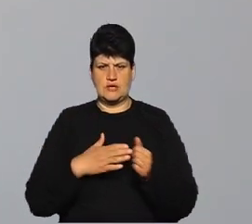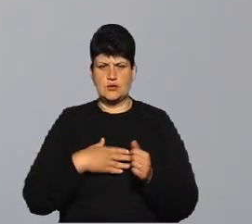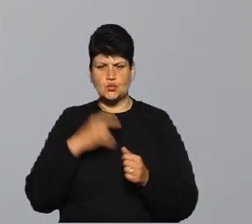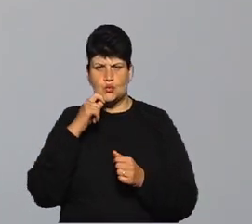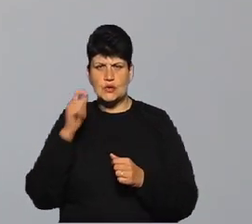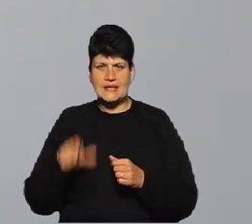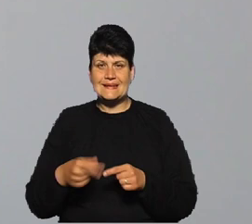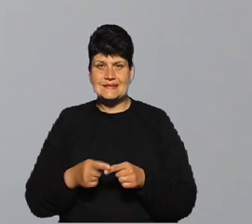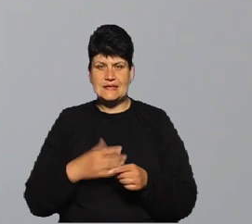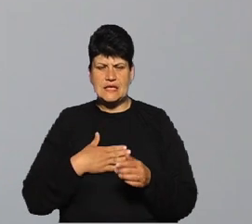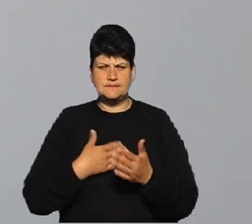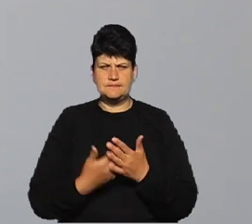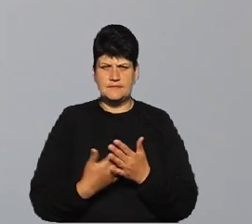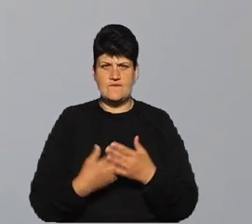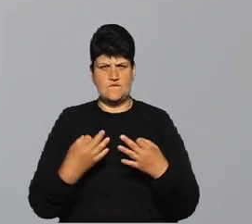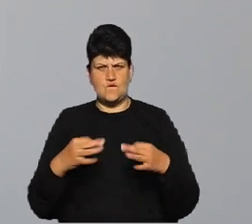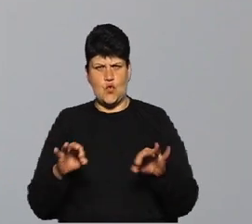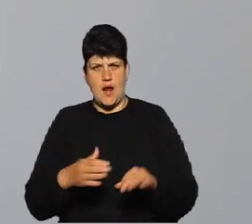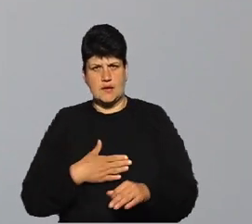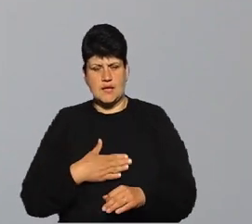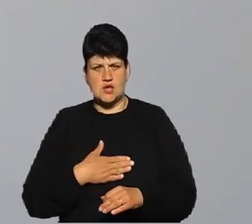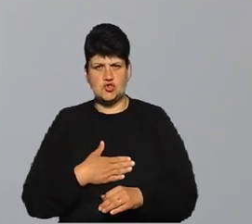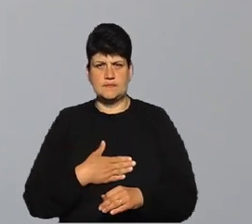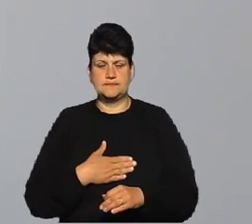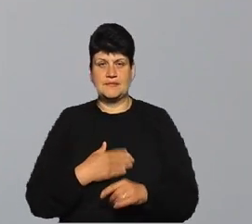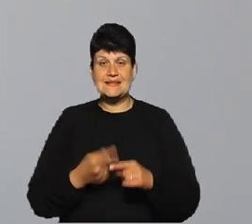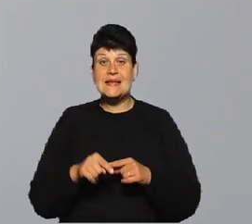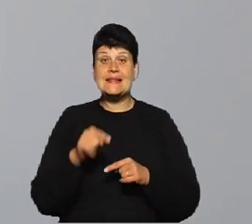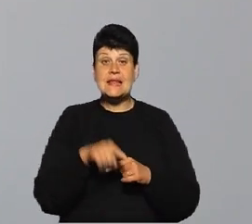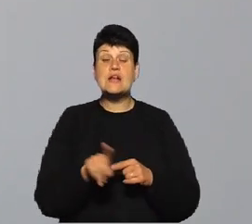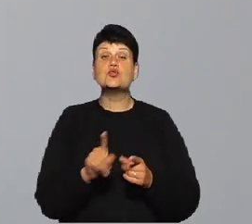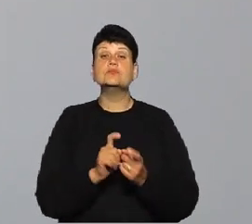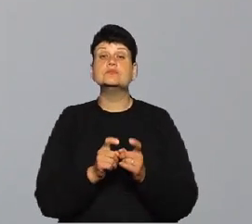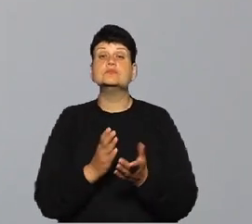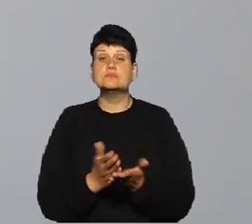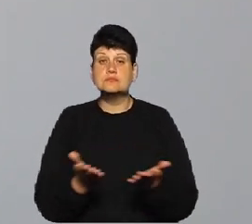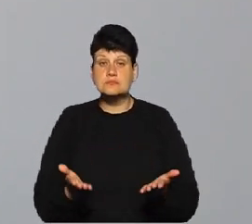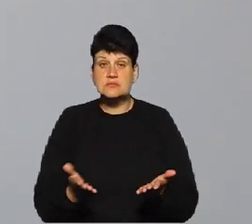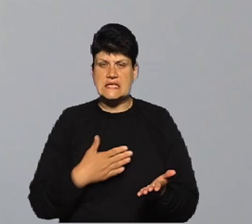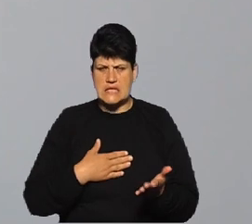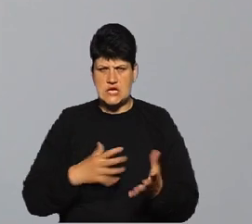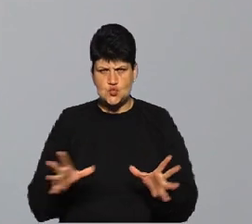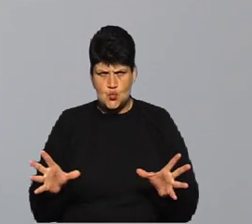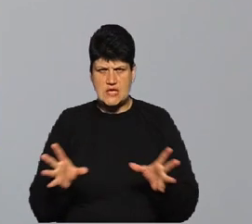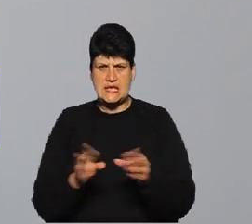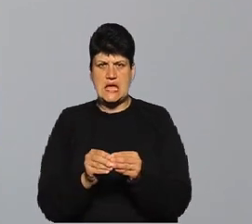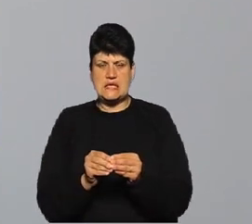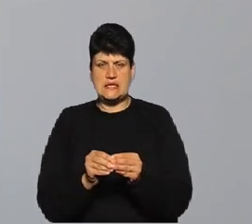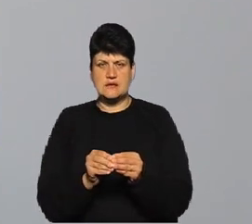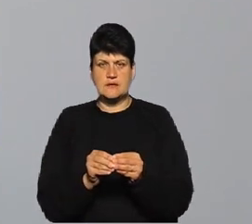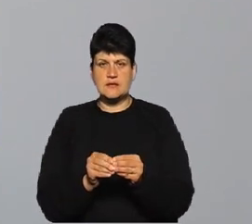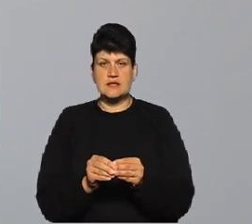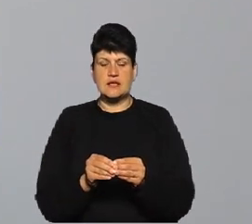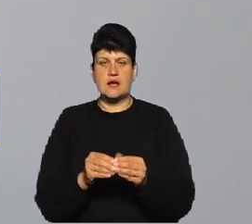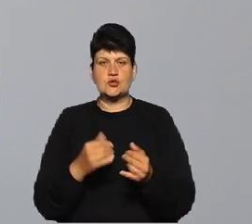наш символ, це наша воля, це те, за що ми боремося, за нашу єдність. От як з'єднаний жовтий і